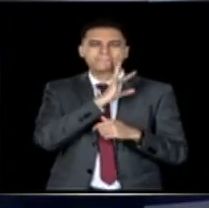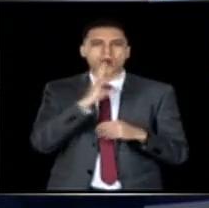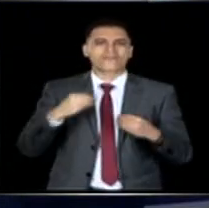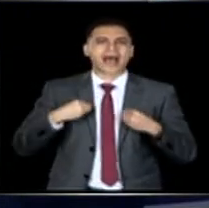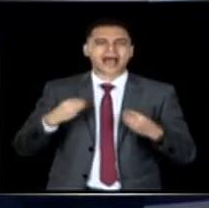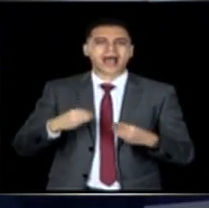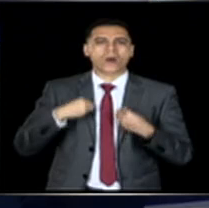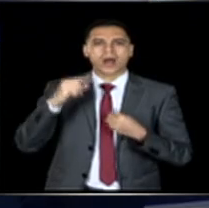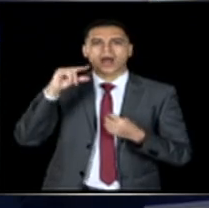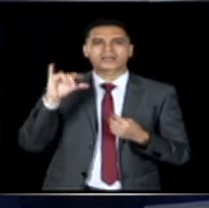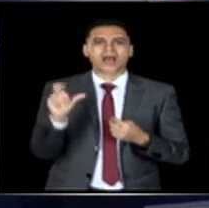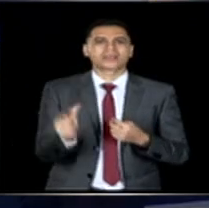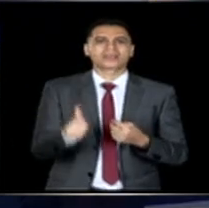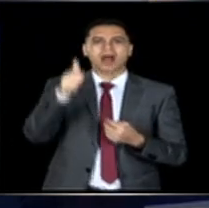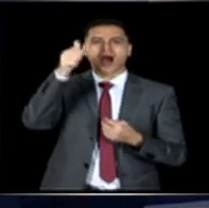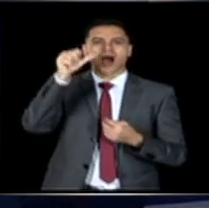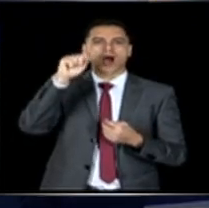عربية تم اكتشافه؟